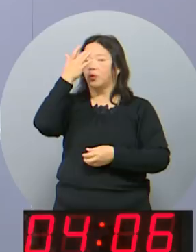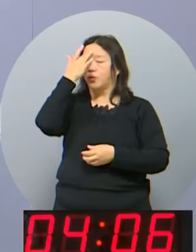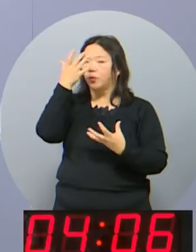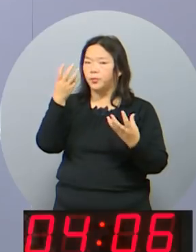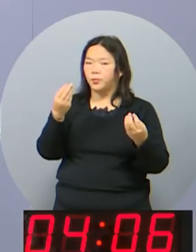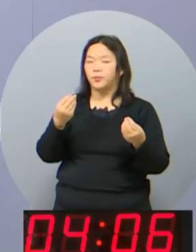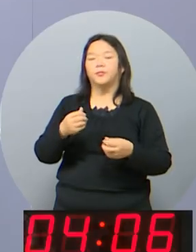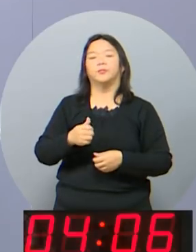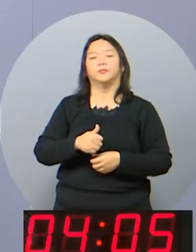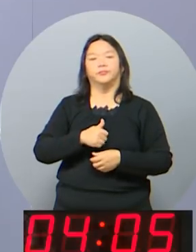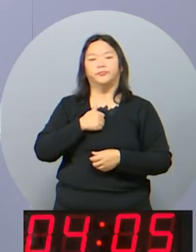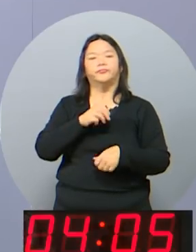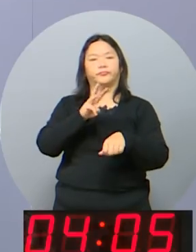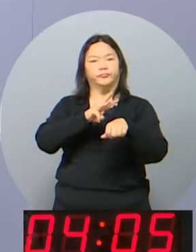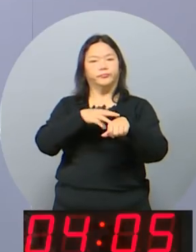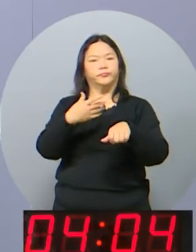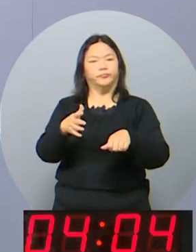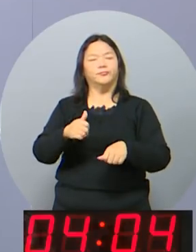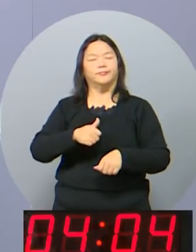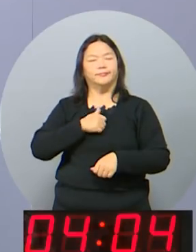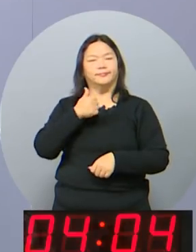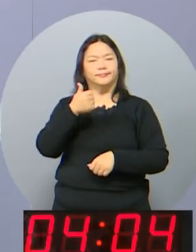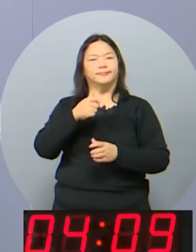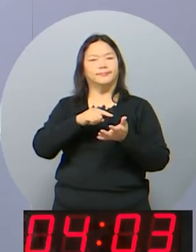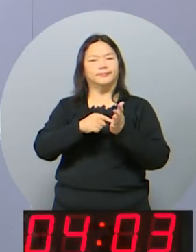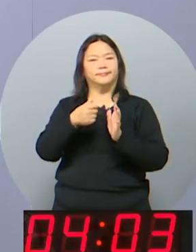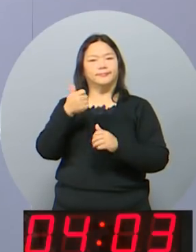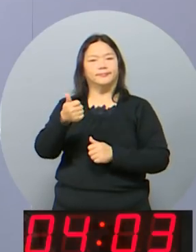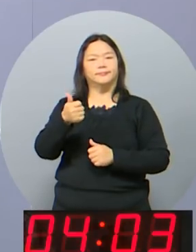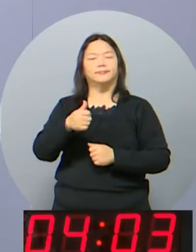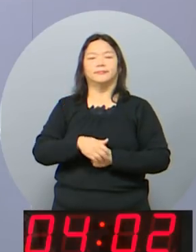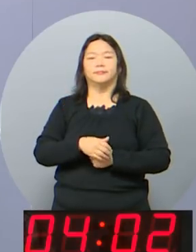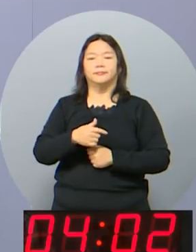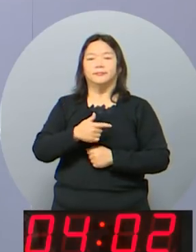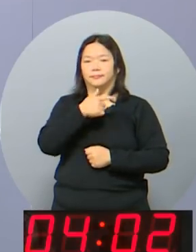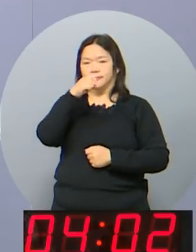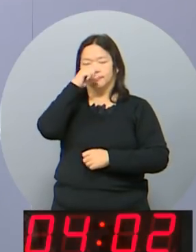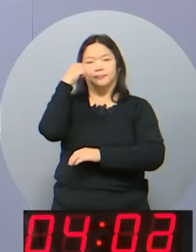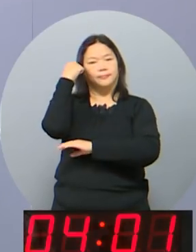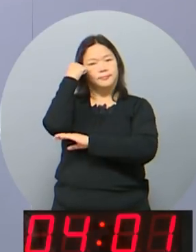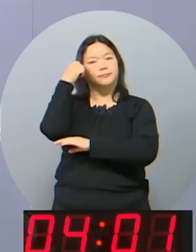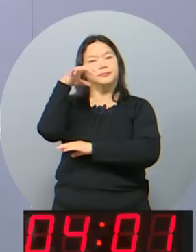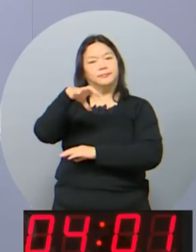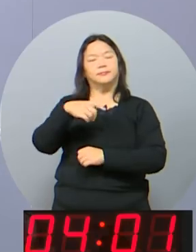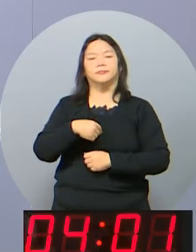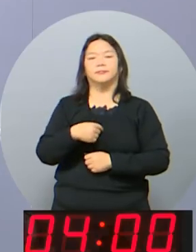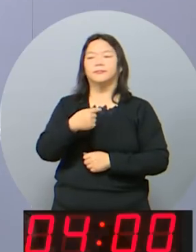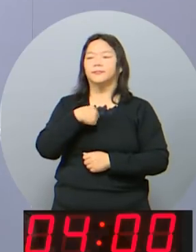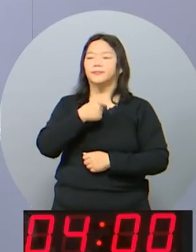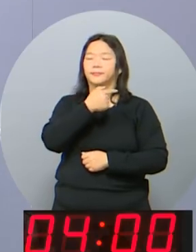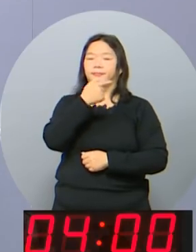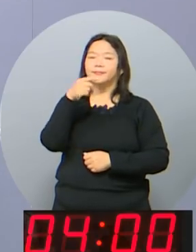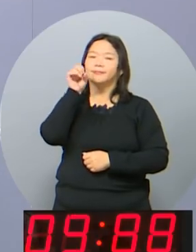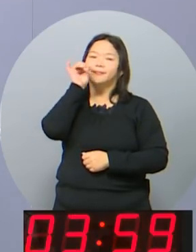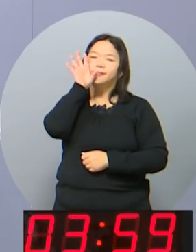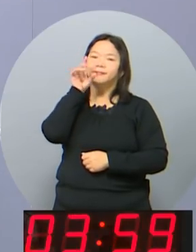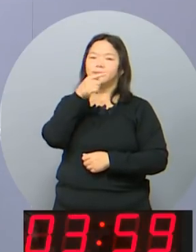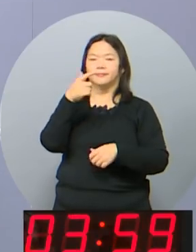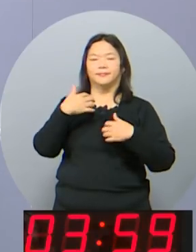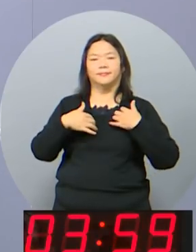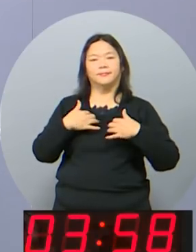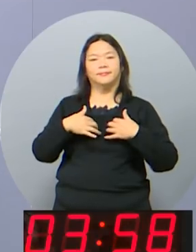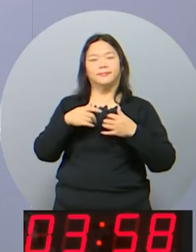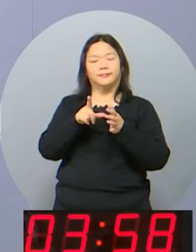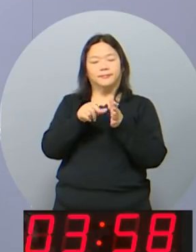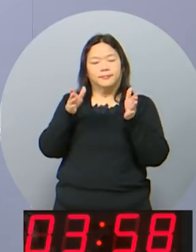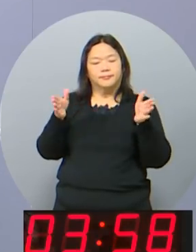们的淡水真的是超棒超好的一个居住环境。立香也非常非常荣幸能够在这段